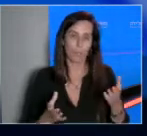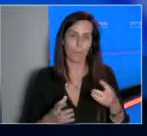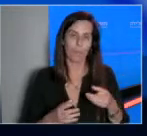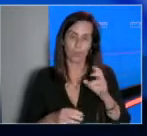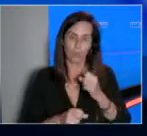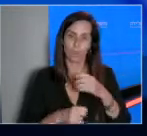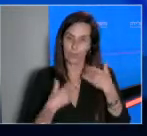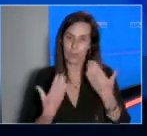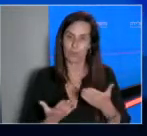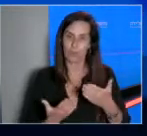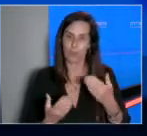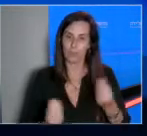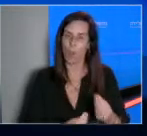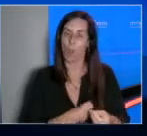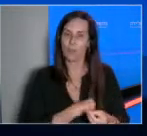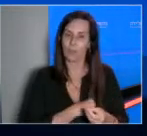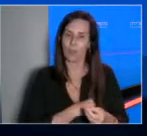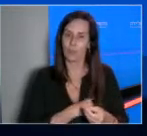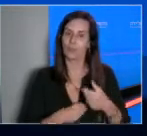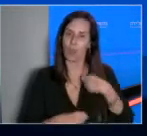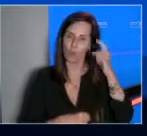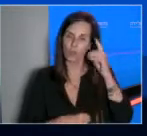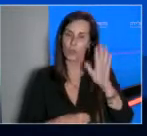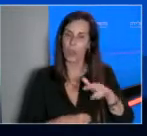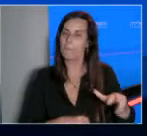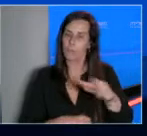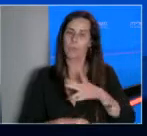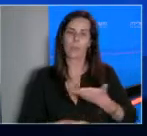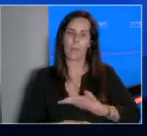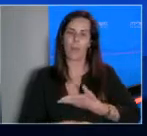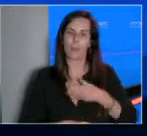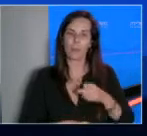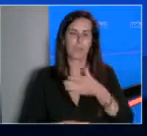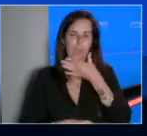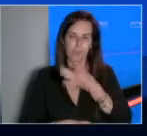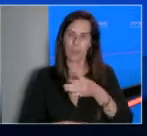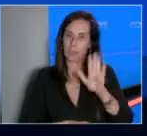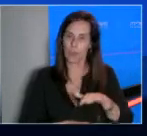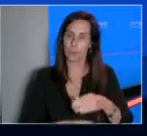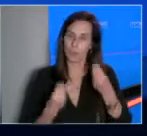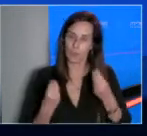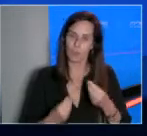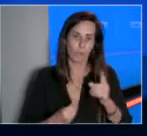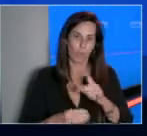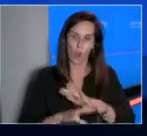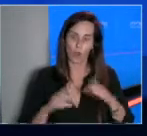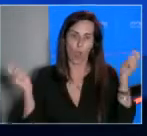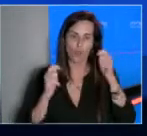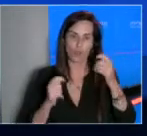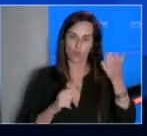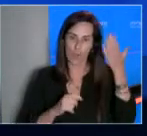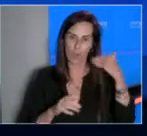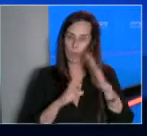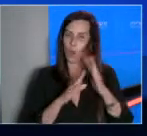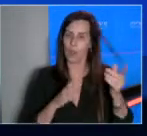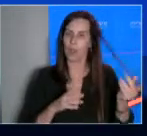והיא תיתן את הצד ההומניטרי שלה. אני חושב שגם בציבור יקבלו את זה בצורה יפה וגם בצורה טובה, ולא יהיה את השוק שהיה עם